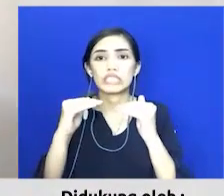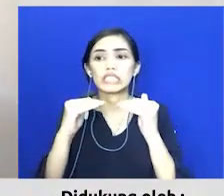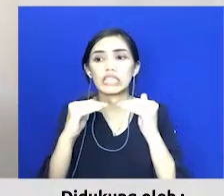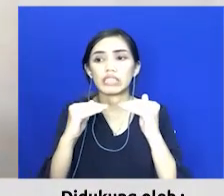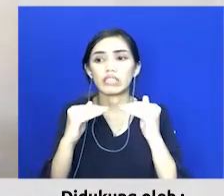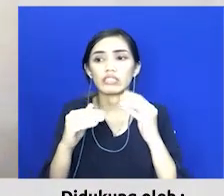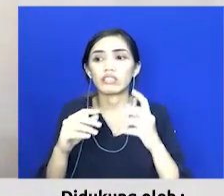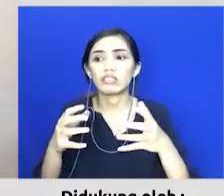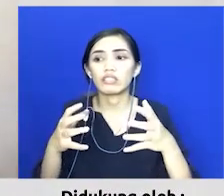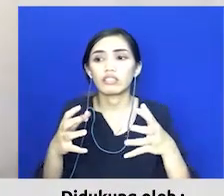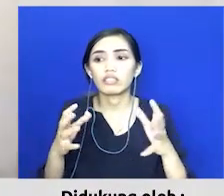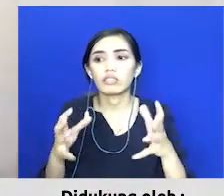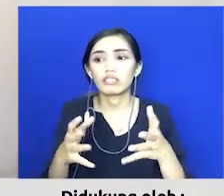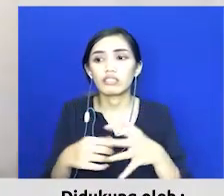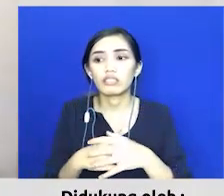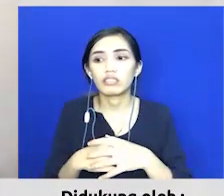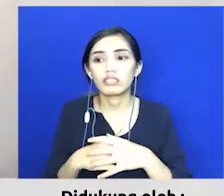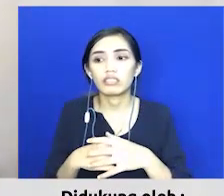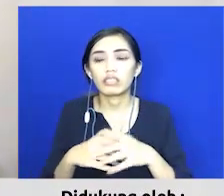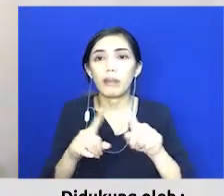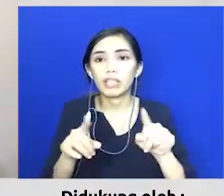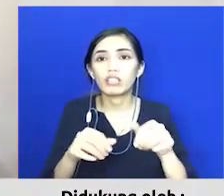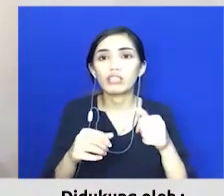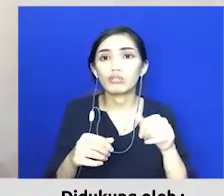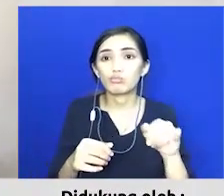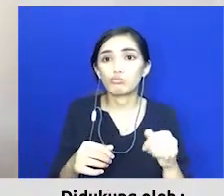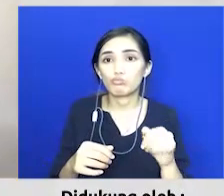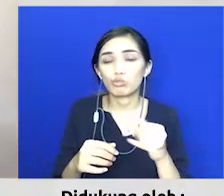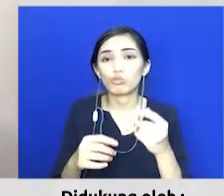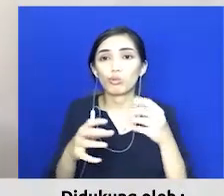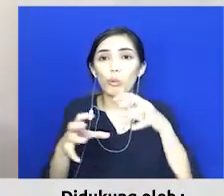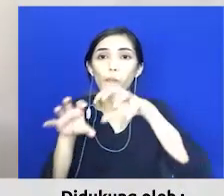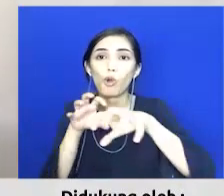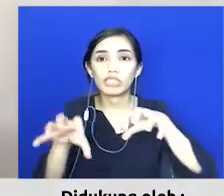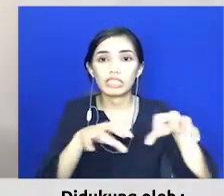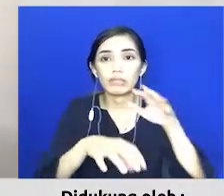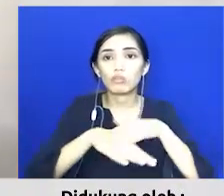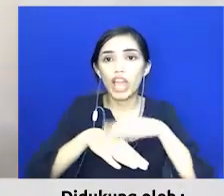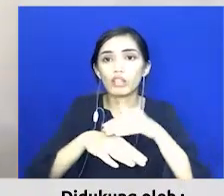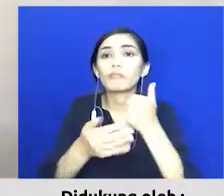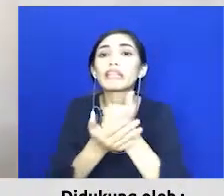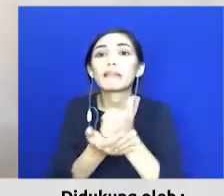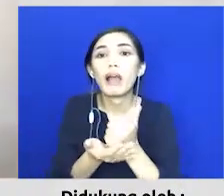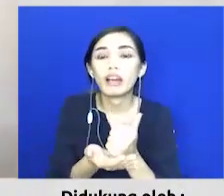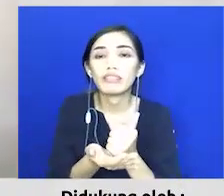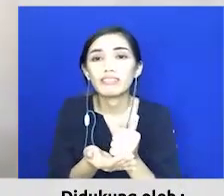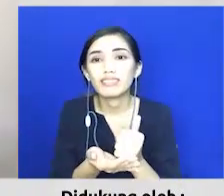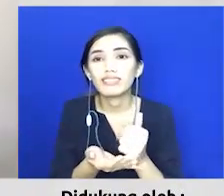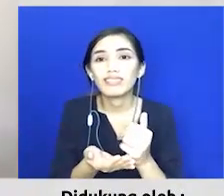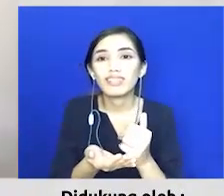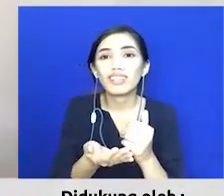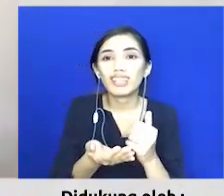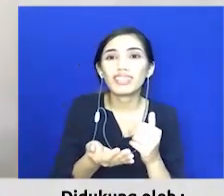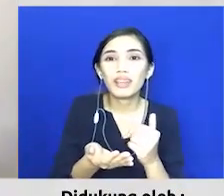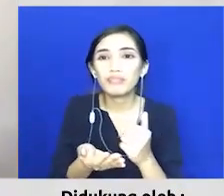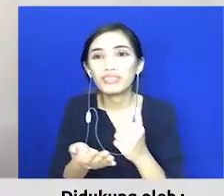bisa ngomongin posisi budaya kalau kita menolak melihat gambaran besar gitu. Itu yang aku lihat ya. Nah jadi memang, dan kita tuh